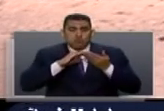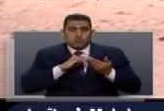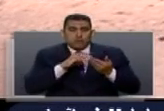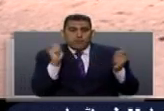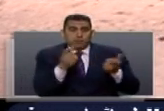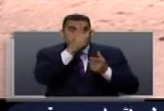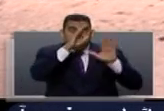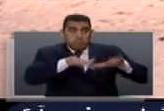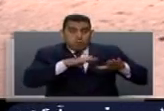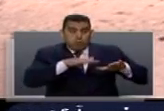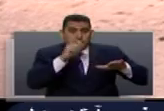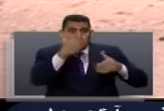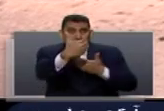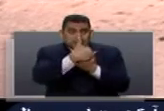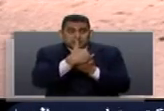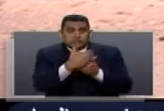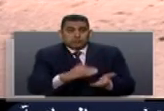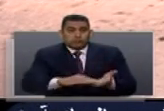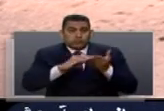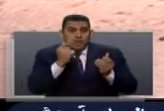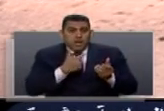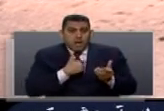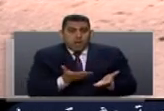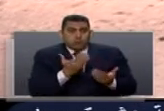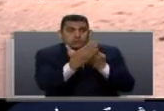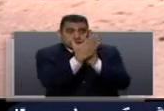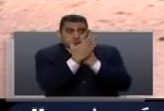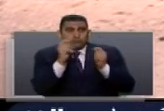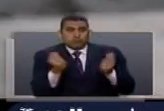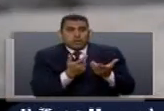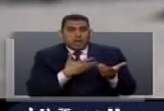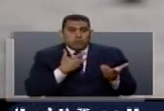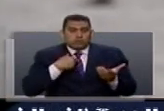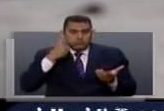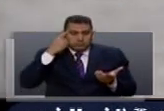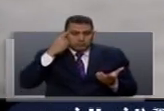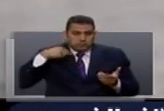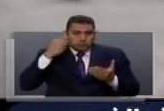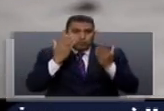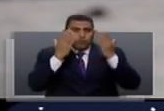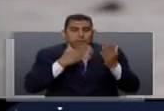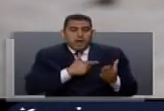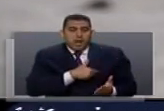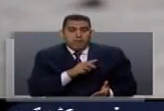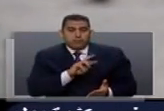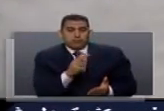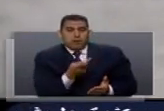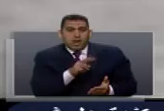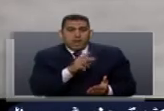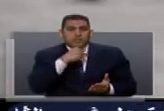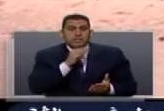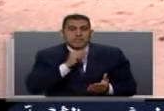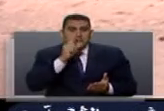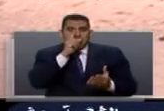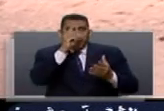سبحانك وموجود فعلا تدخل باي حاجه انا محتاج كده فعلا فضلت طول عمري ادعي الدعاء ده يا مقلب القلوب ثبت